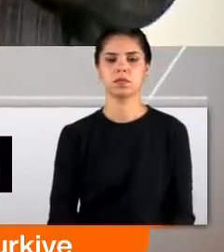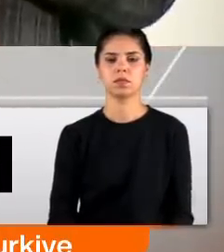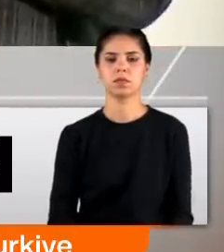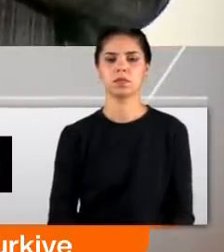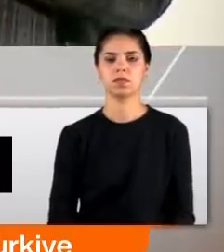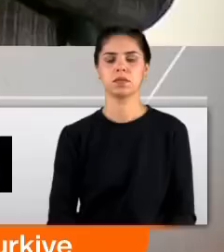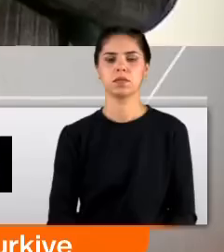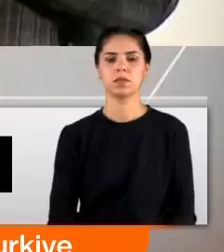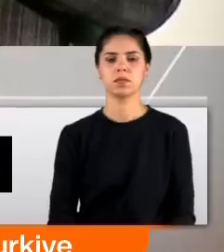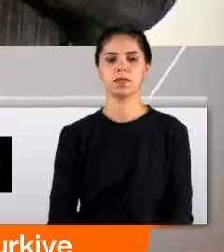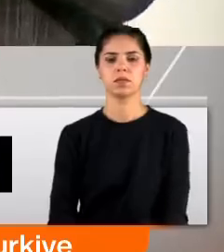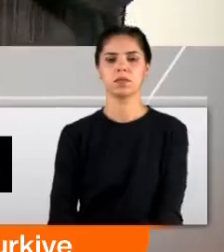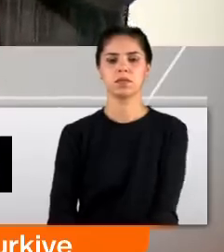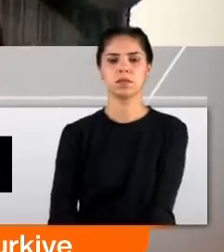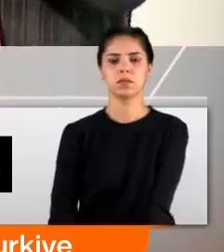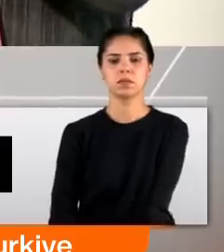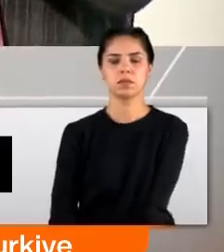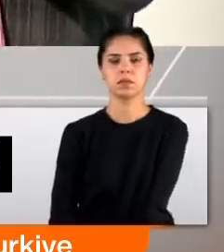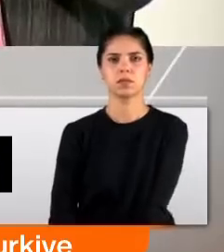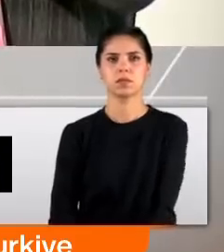kredi kooperatiflerinden